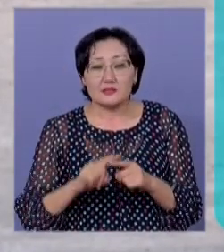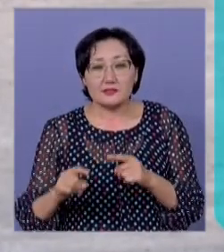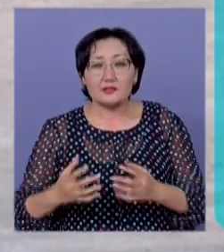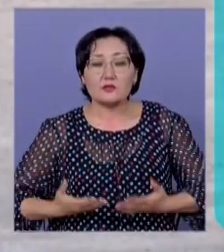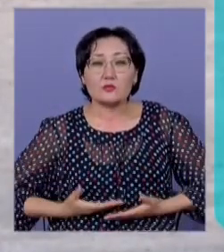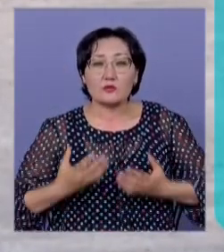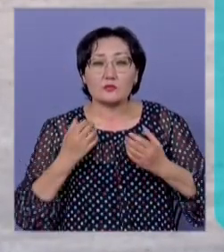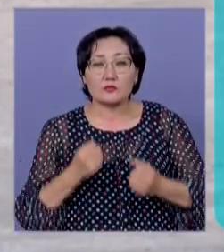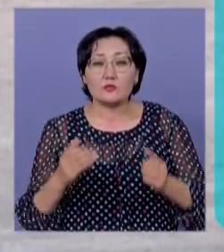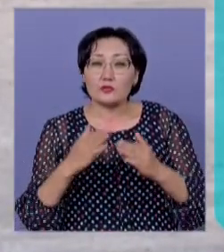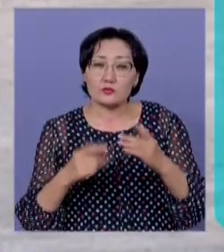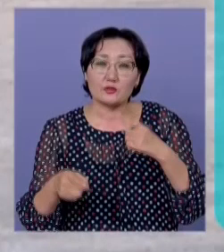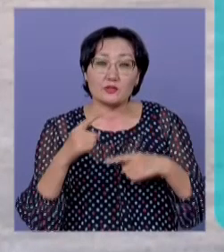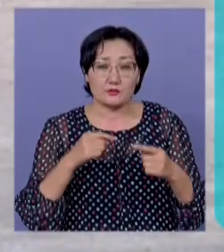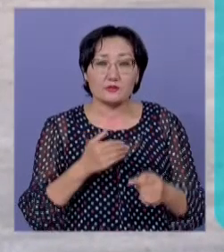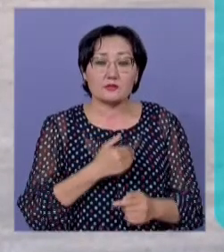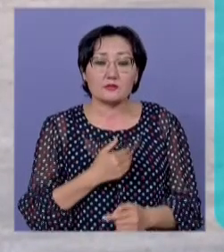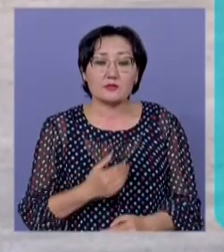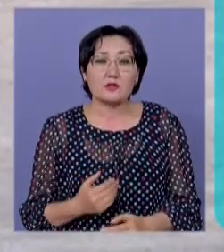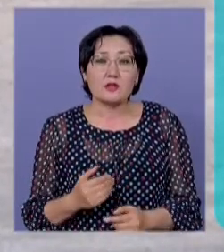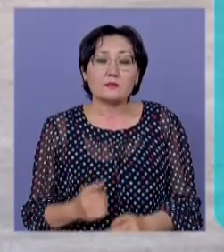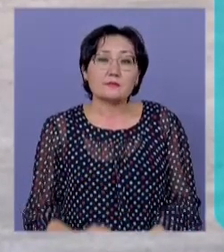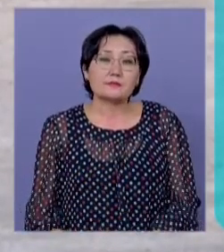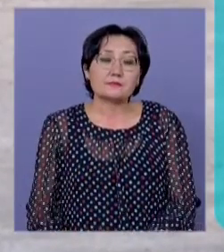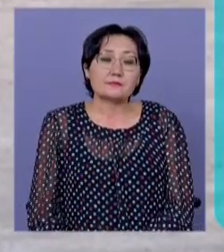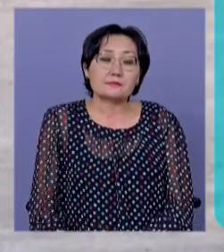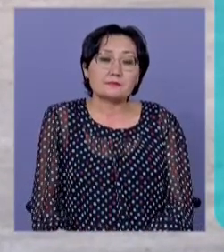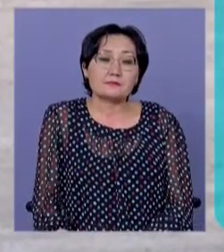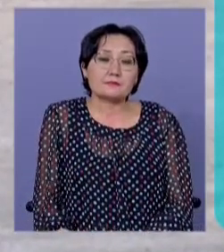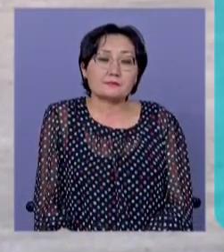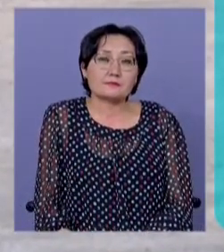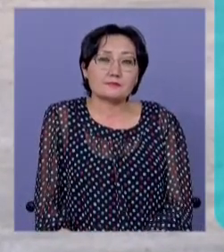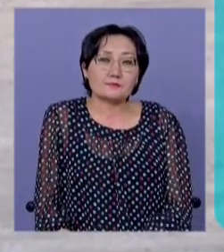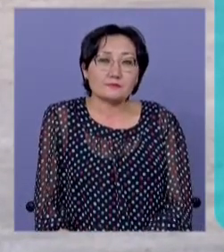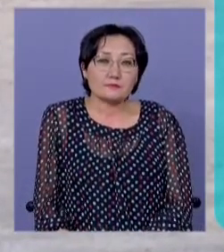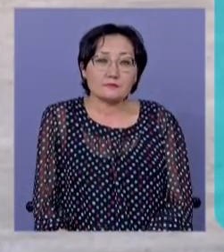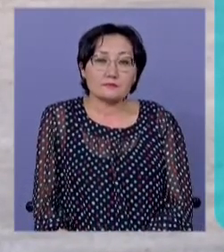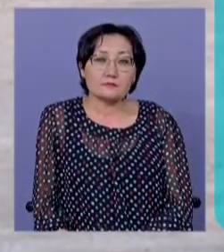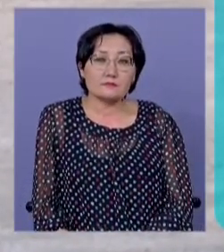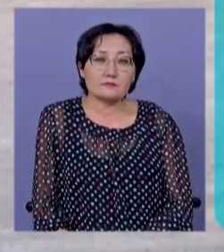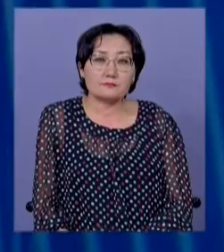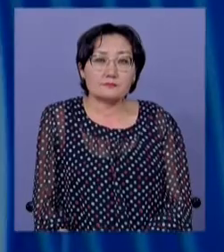жазылып, үйлеріне оралса екен деп отыр. Қуан Нұрақын, Ғани Қалуов, Алматы телеарнасы.